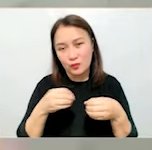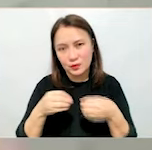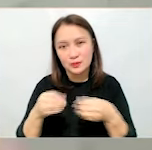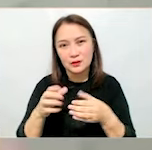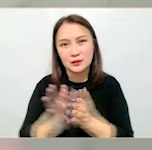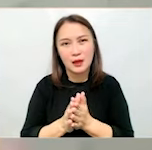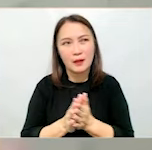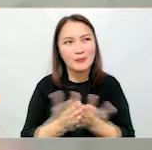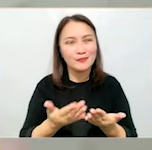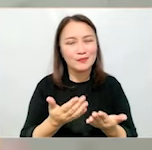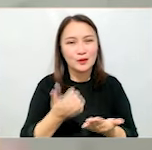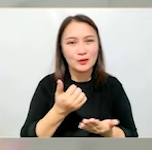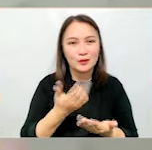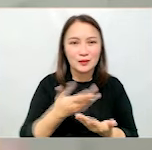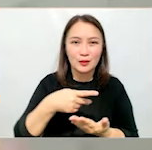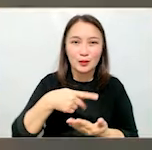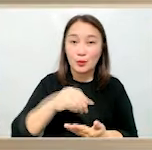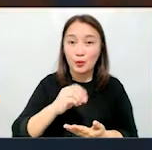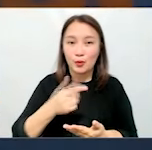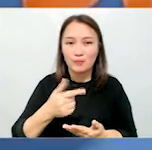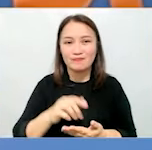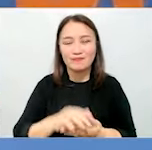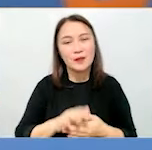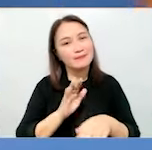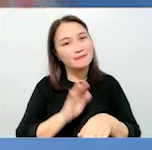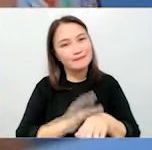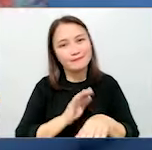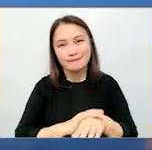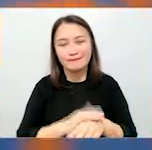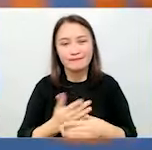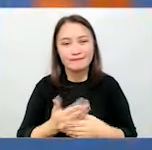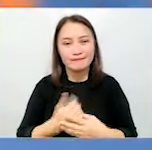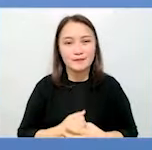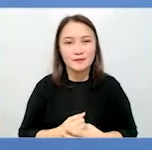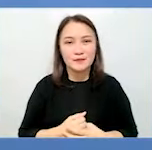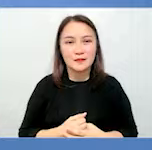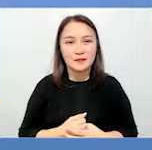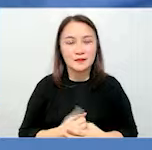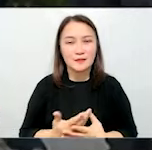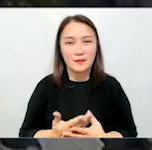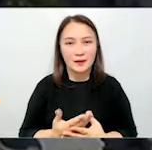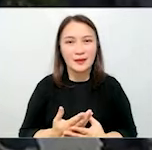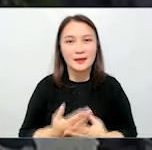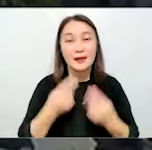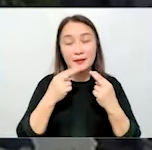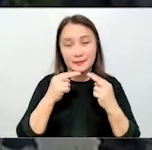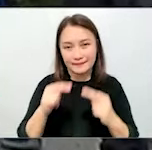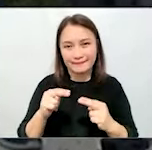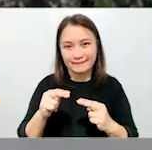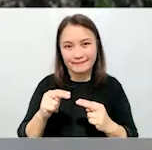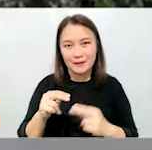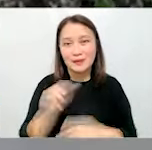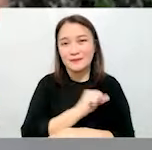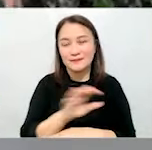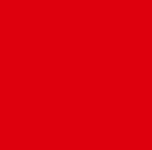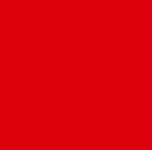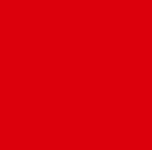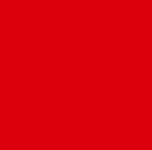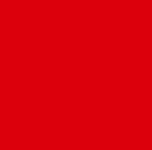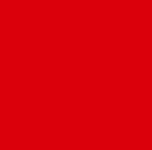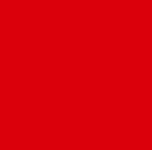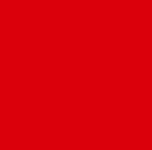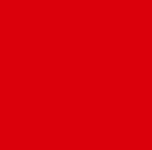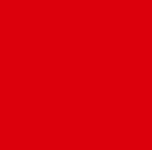disconcerting. It is very alarming. Nagbabalita mula sa frontline, Ria Fernandez, News 5.